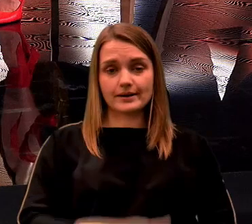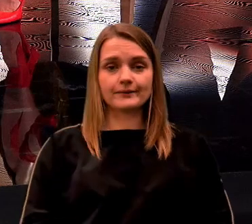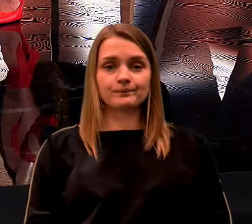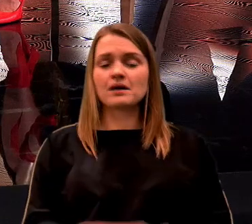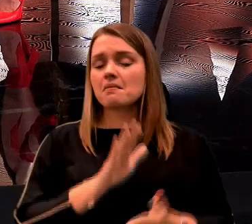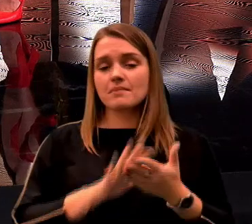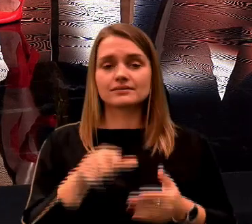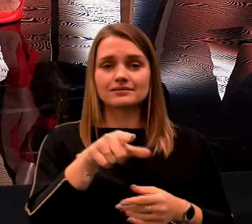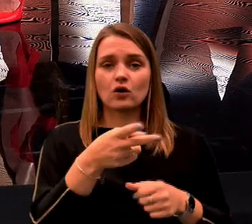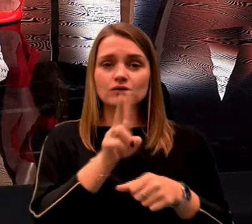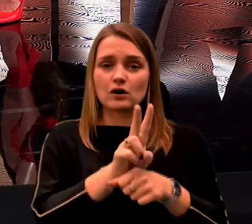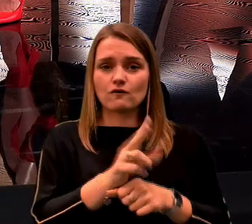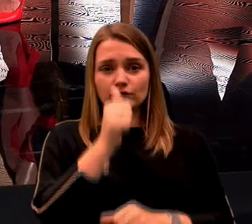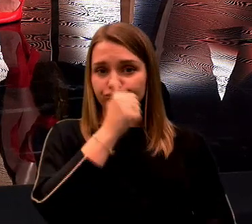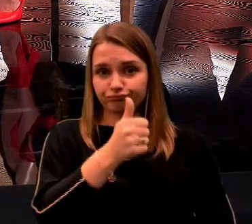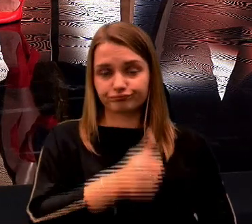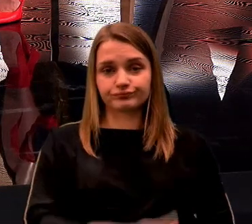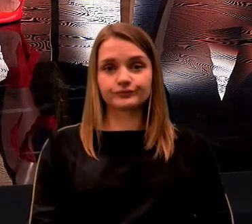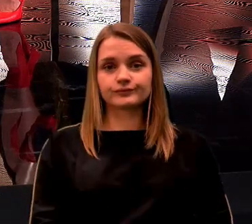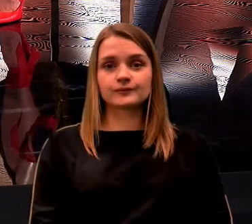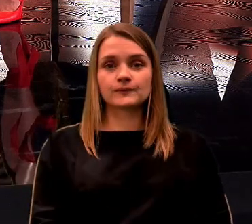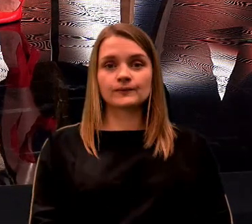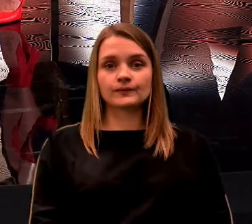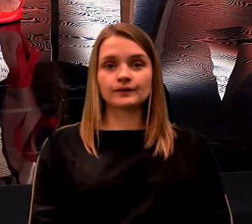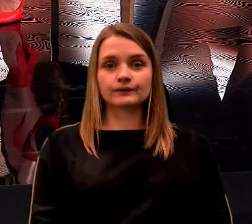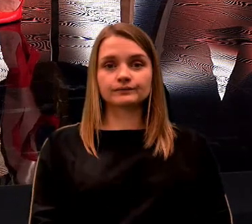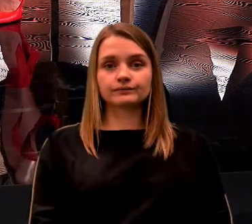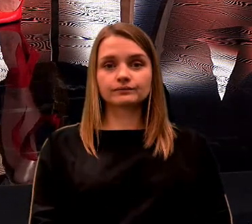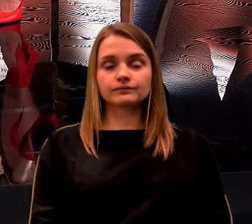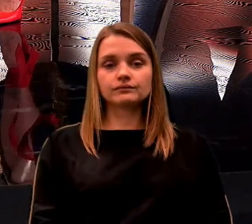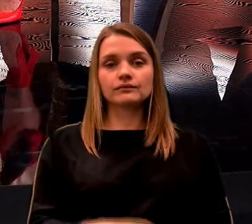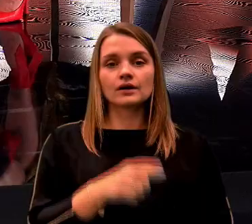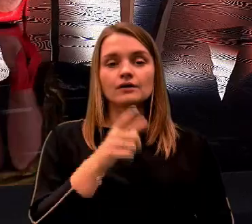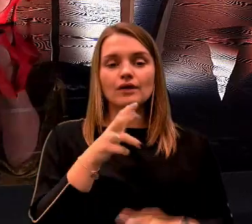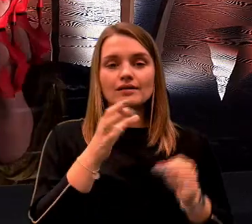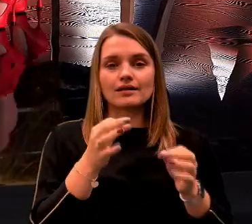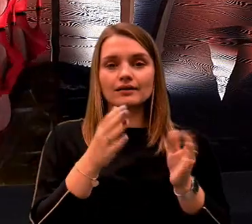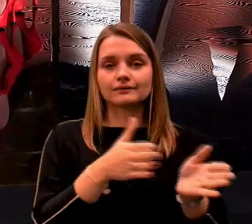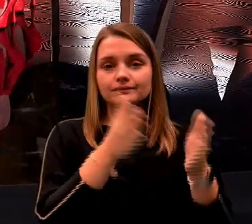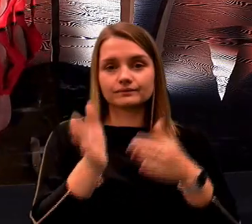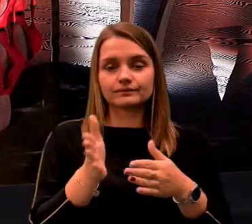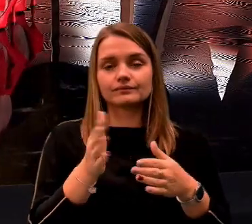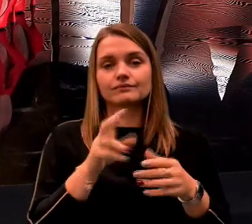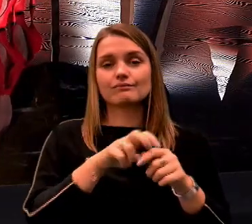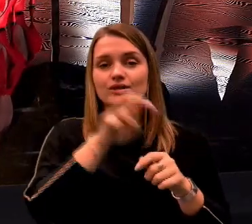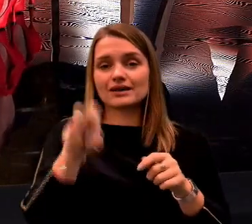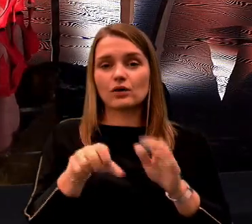nie da rady. Dzięki. Mirku, a przeskakując do międzynarodowej korporacji,